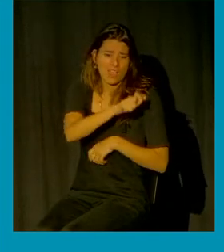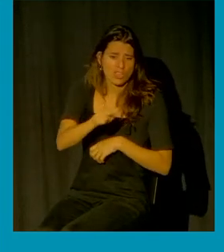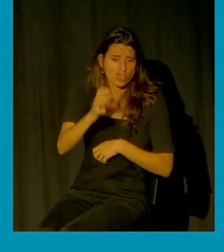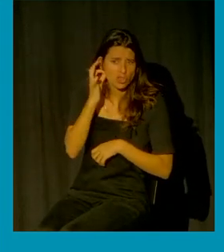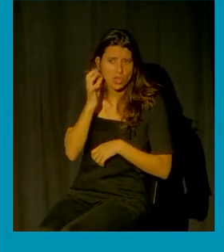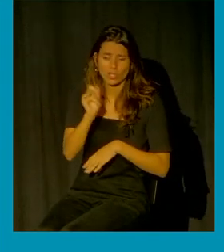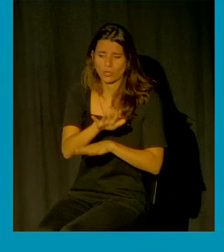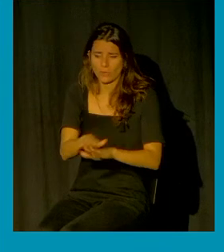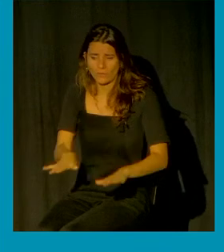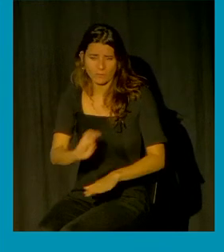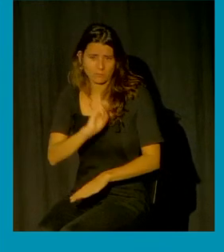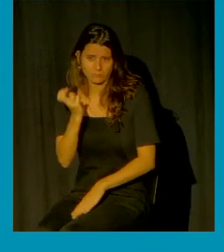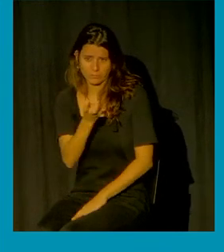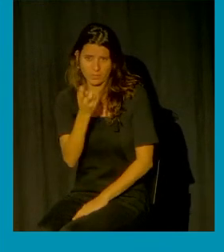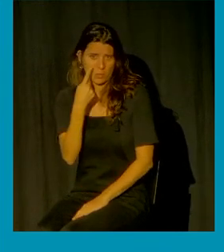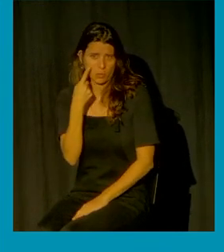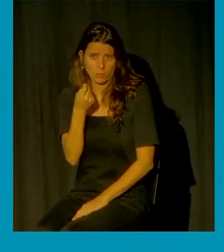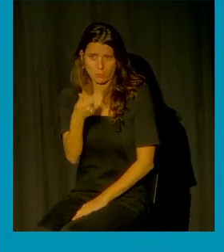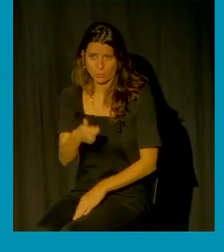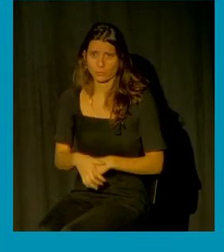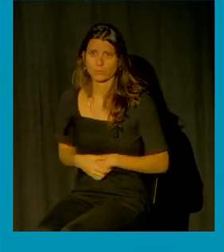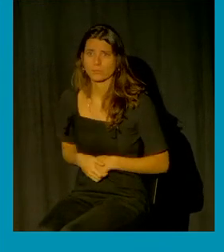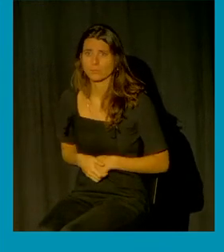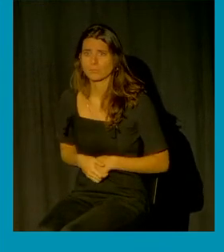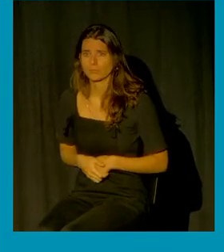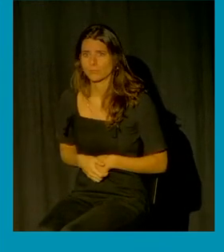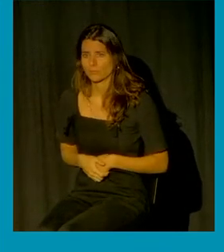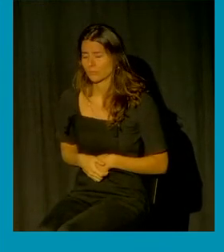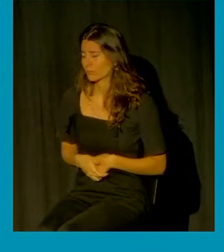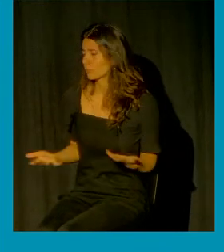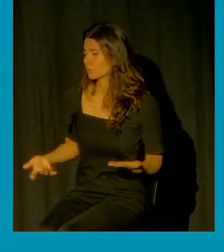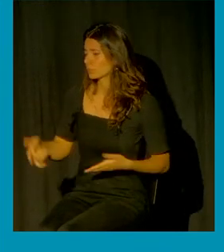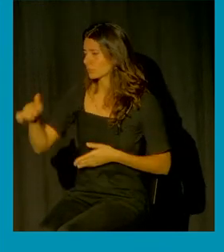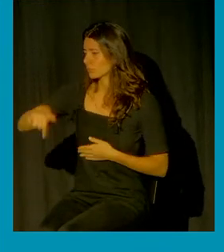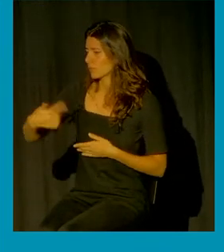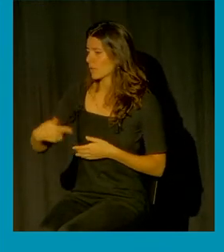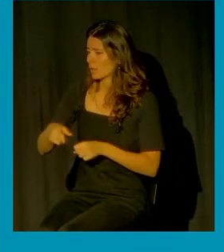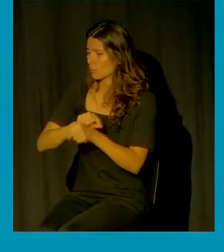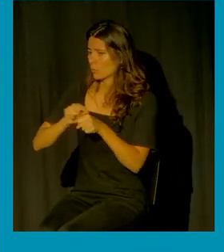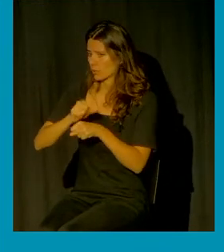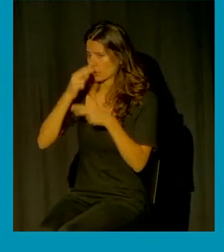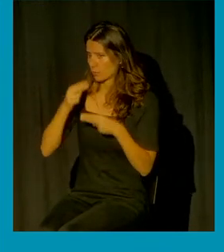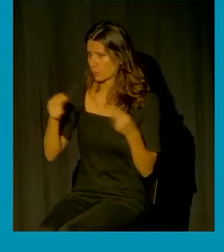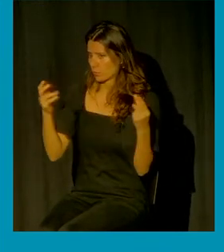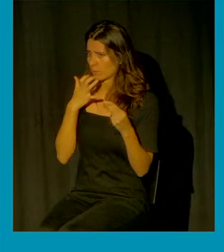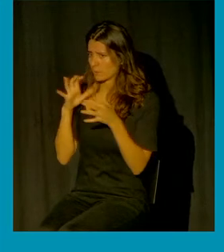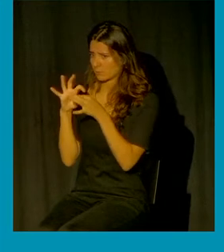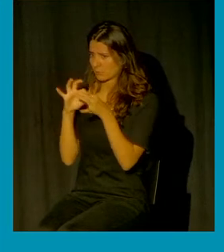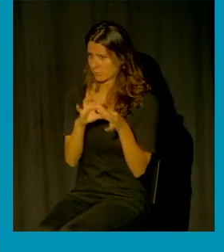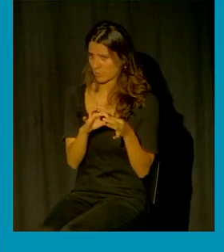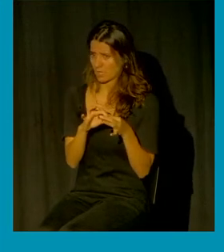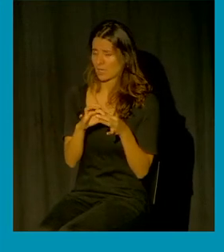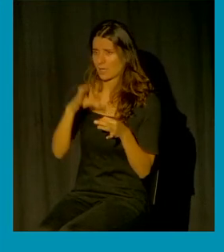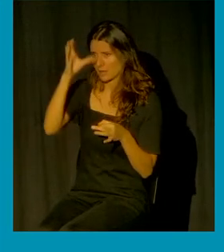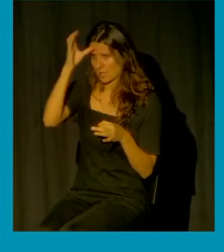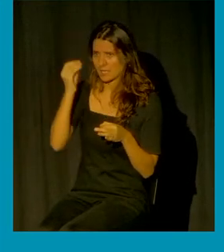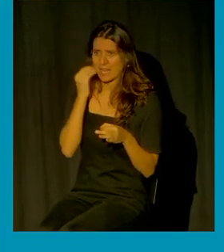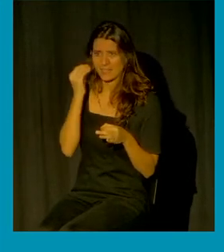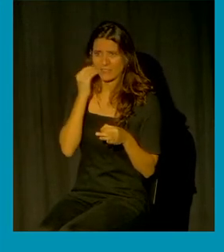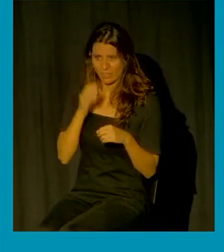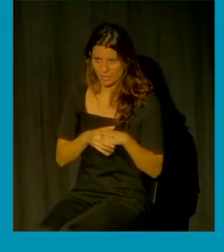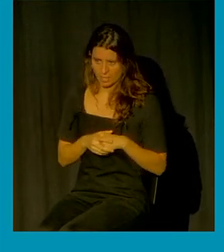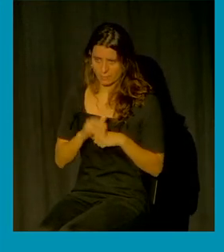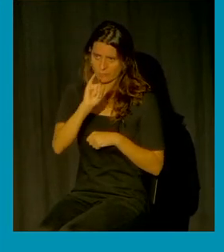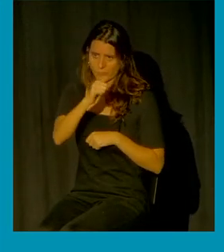important avui en dia ho estem veient per exemple dins de les polítiques públiques que tenen a veure amb la intel·ligència artificial i us preguntareu què té a veure la intel·ligència